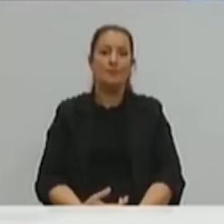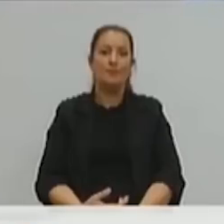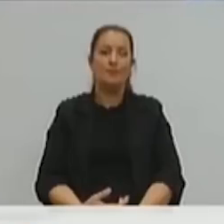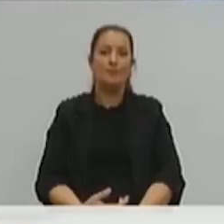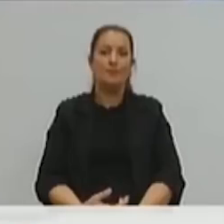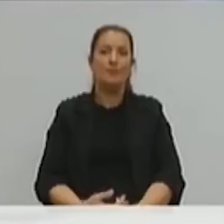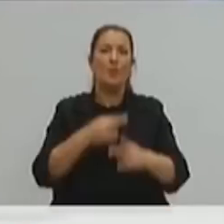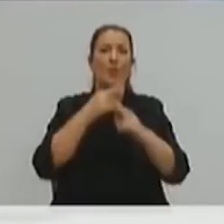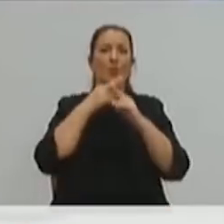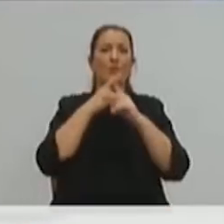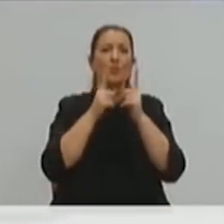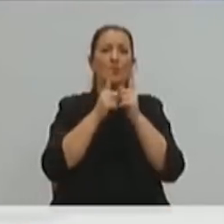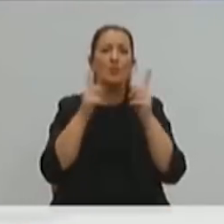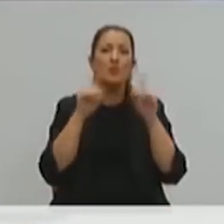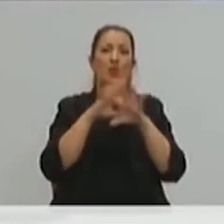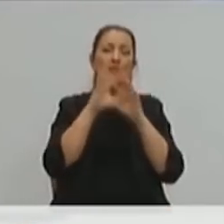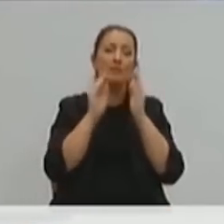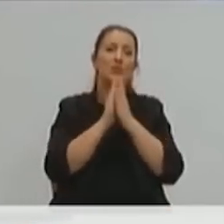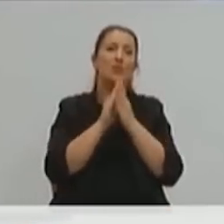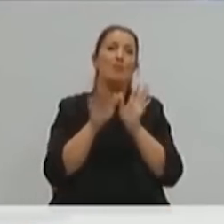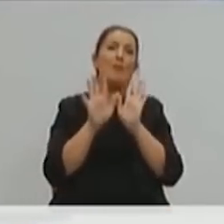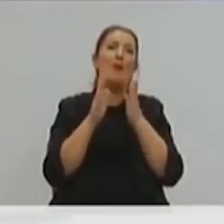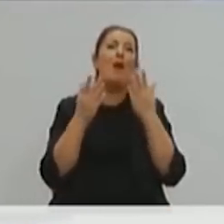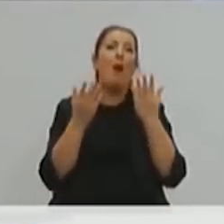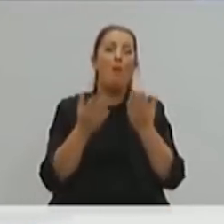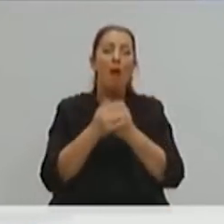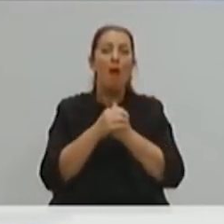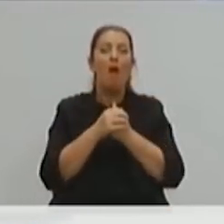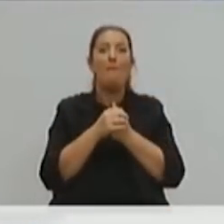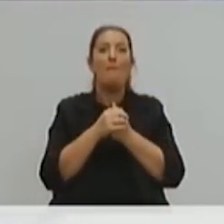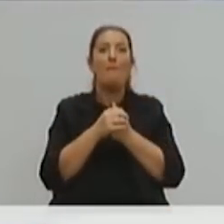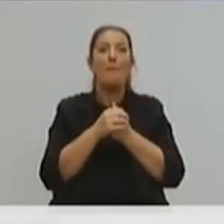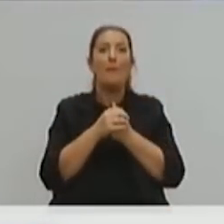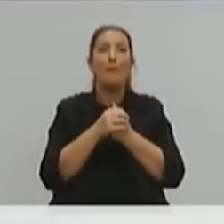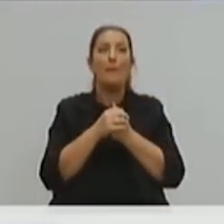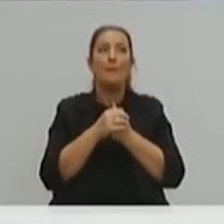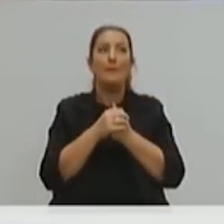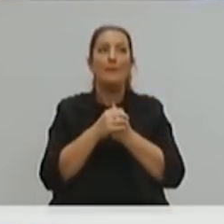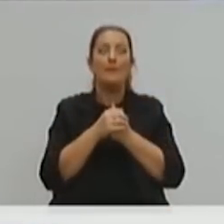Sözler biraz uzadı, kusura bakmayın arkadaşlar. Ama